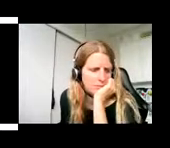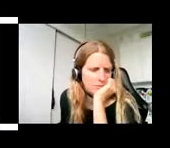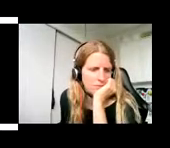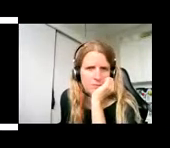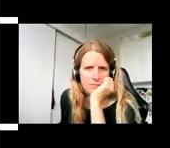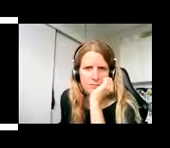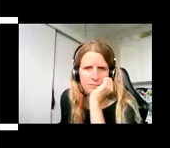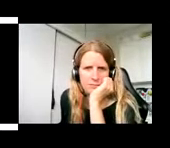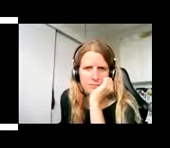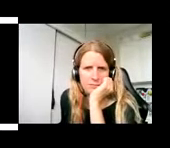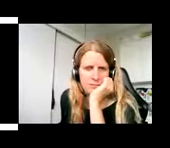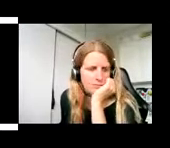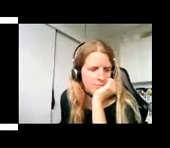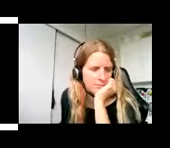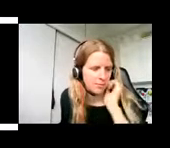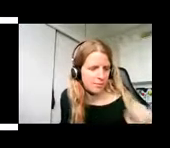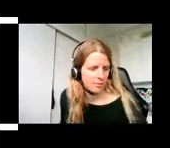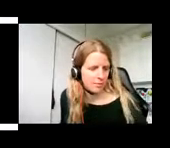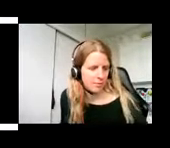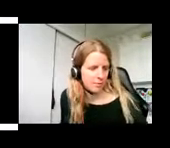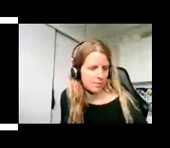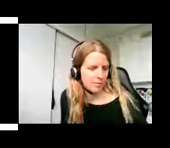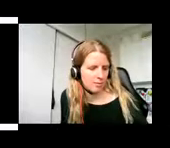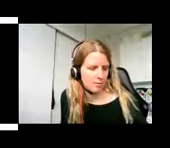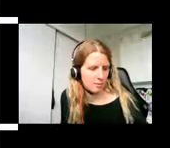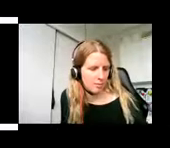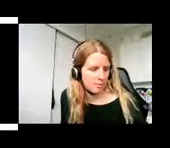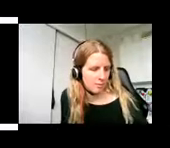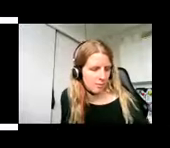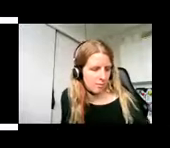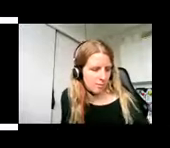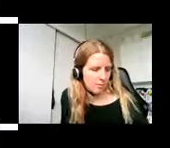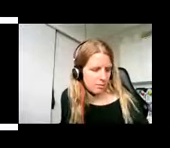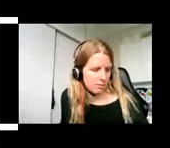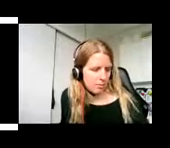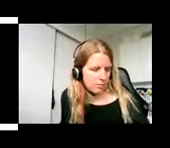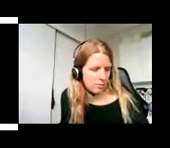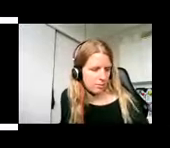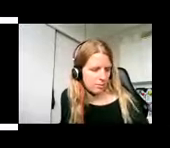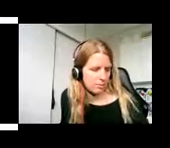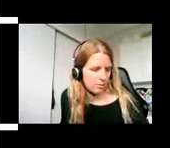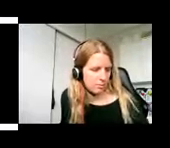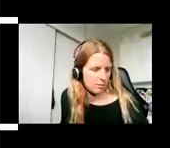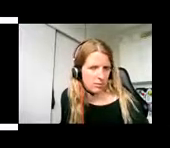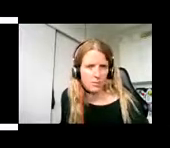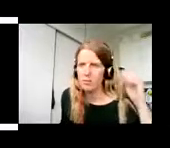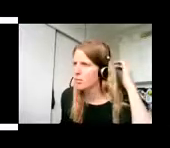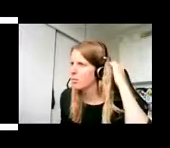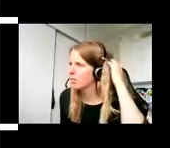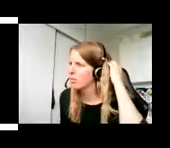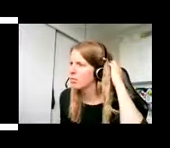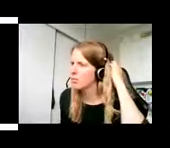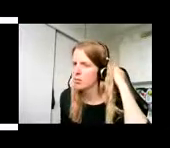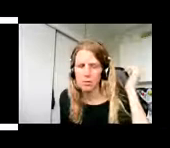bubbel. En indien het niet lukt, mogen meerdere bubbels hetzelfde sanitaire gebruiken, maar dan zorg je er wel voor dat tussen het gebruik van verschillende bubbels dat